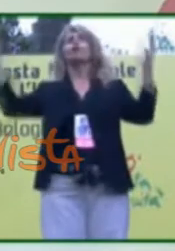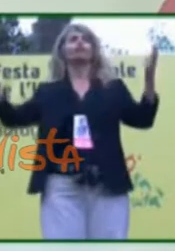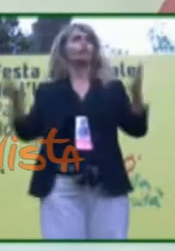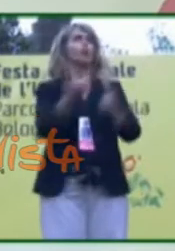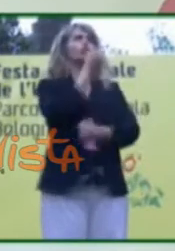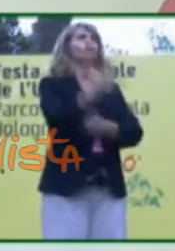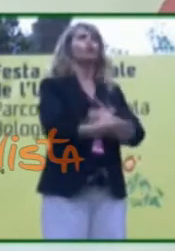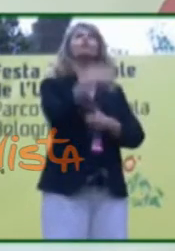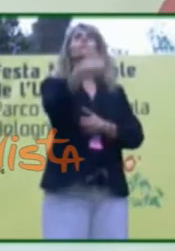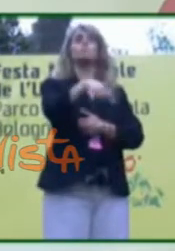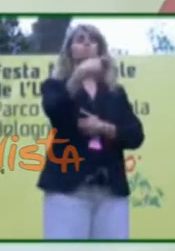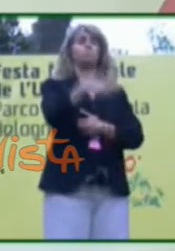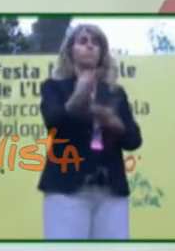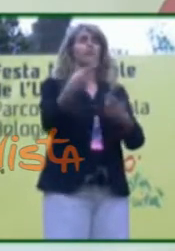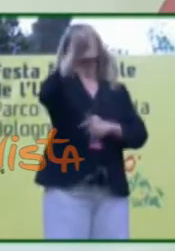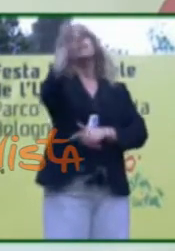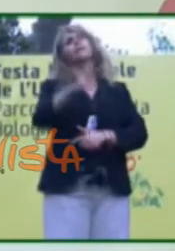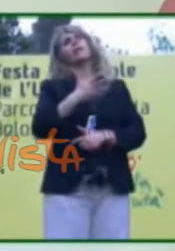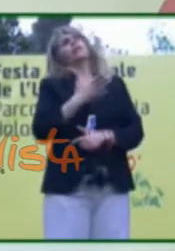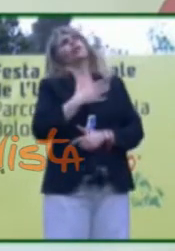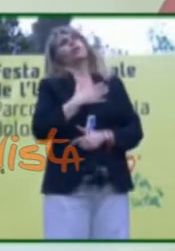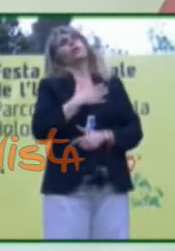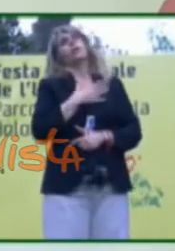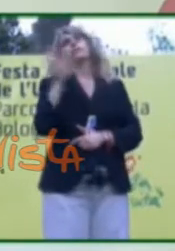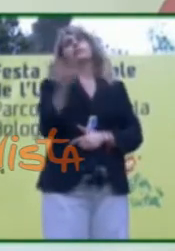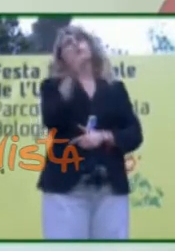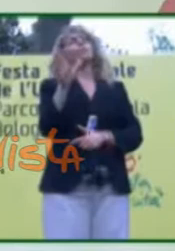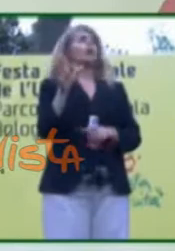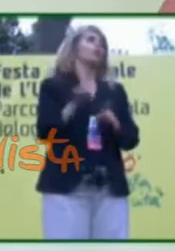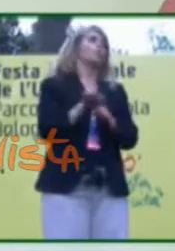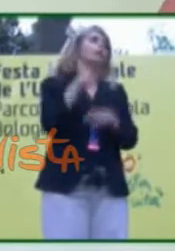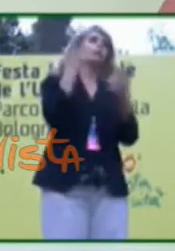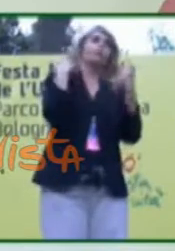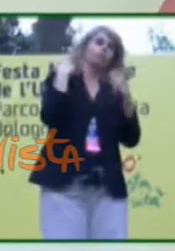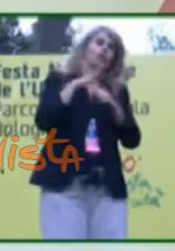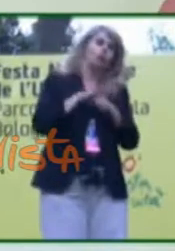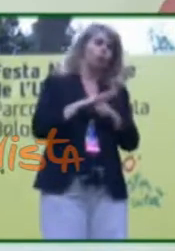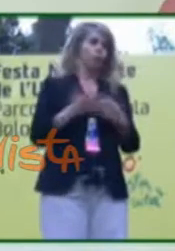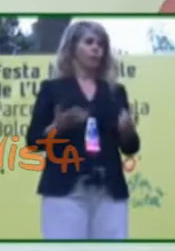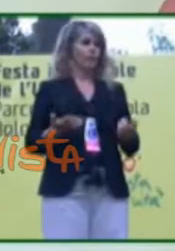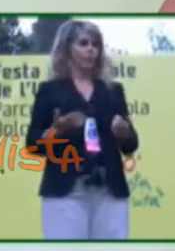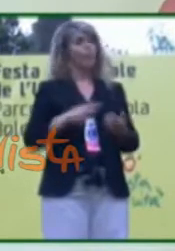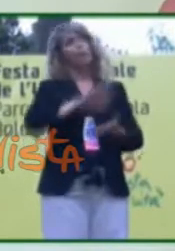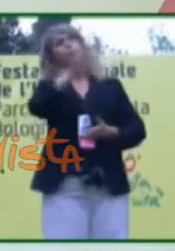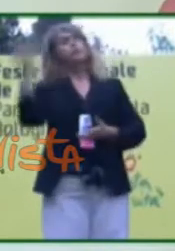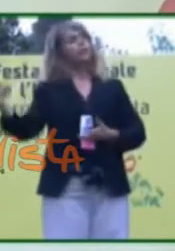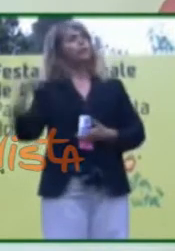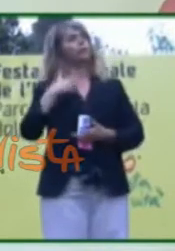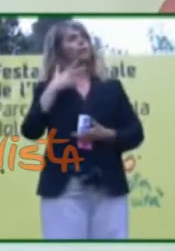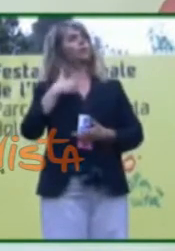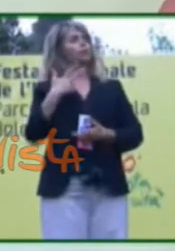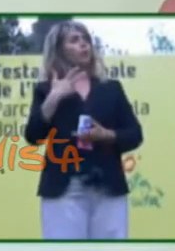paese sembra destinato a sopportare nei secoli e dall'altro c'è chi di fronte a questa situazione